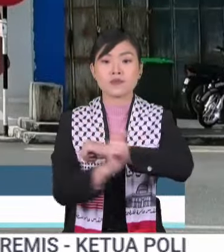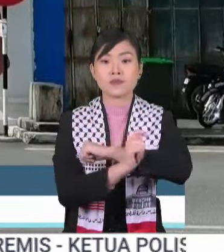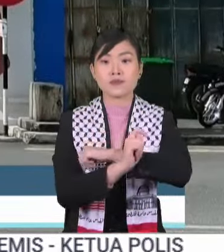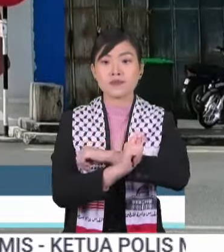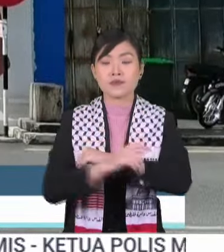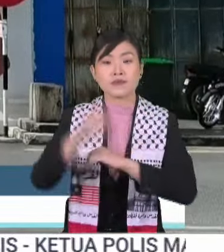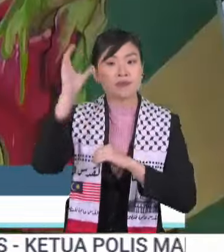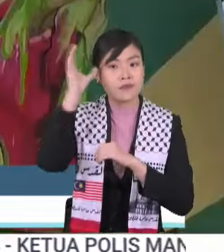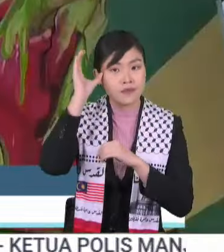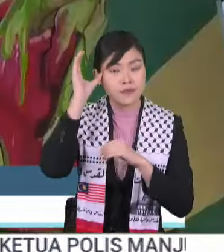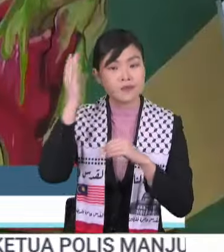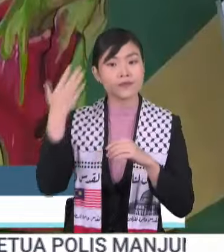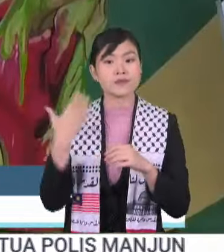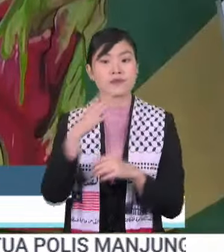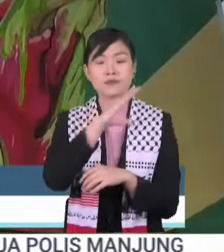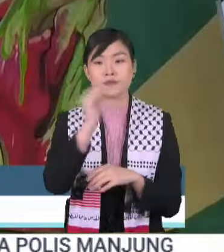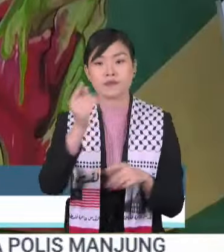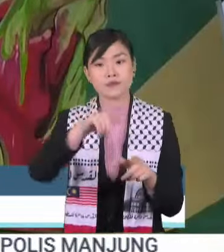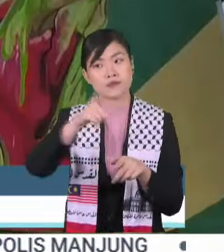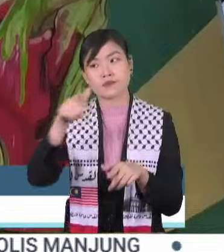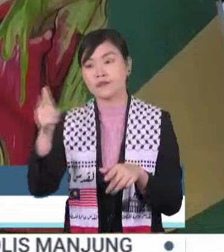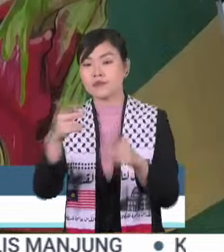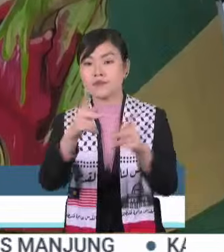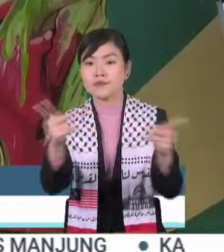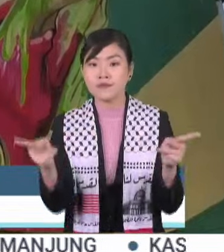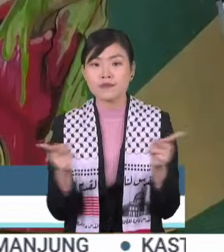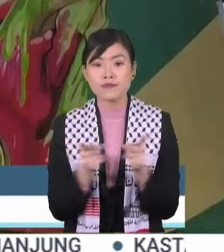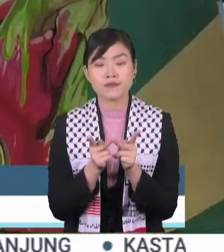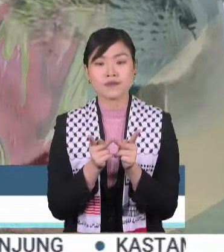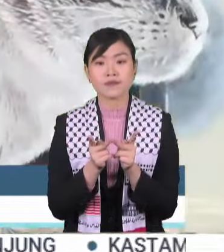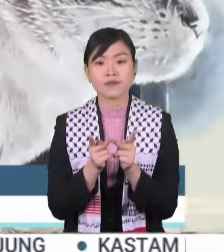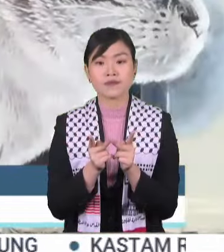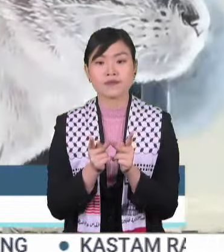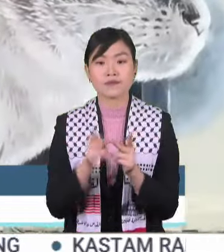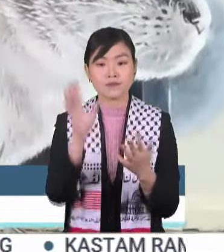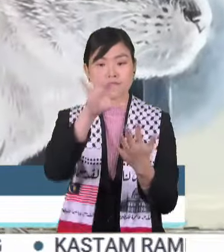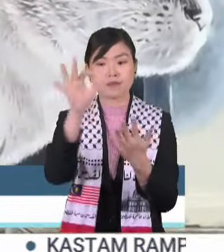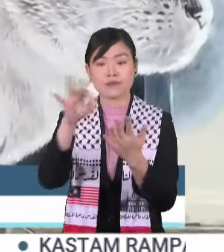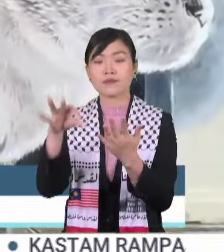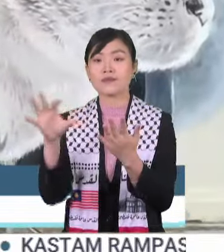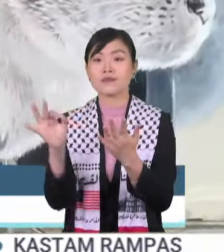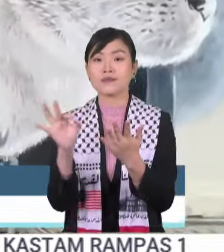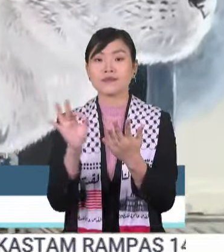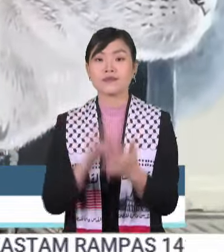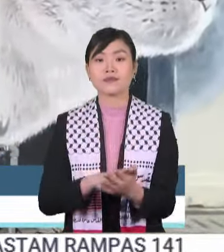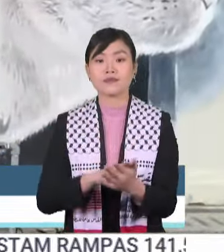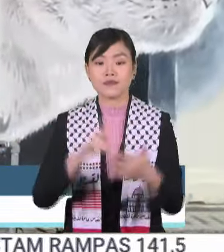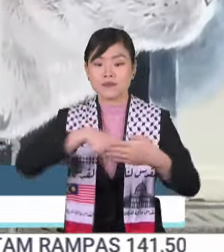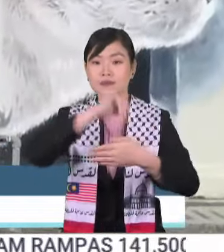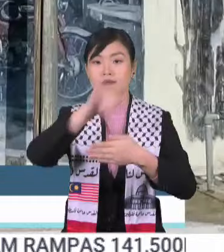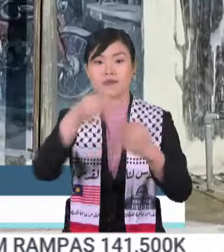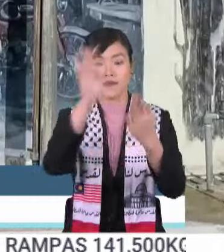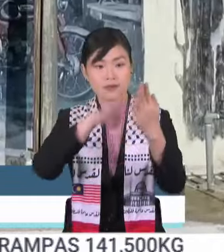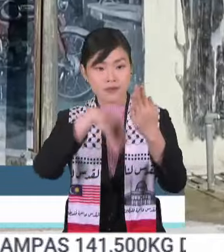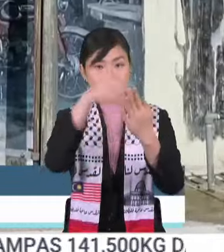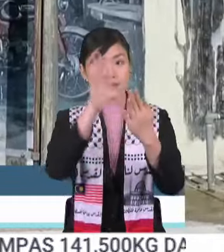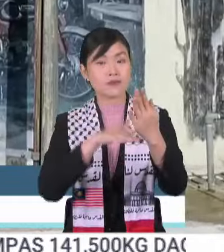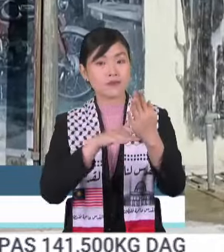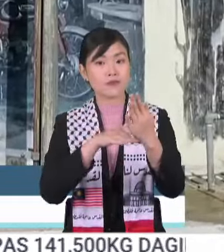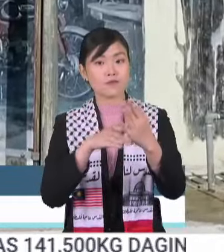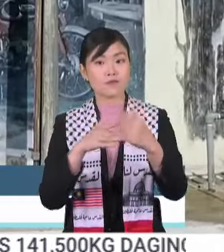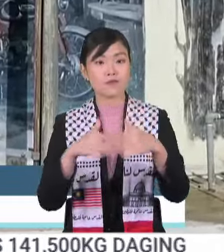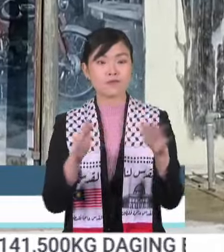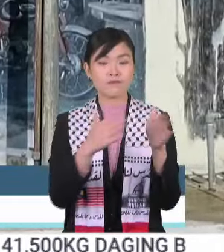seni pekan buah dan beberapa lokasi feeder pillar pilihan projek morural ini dilaksanakan secara